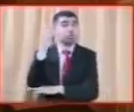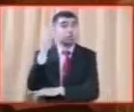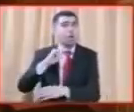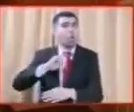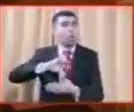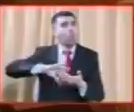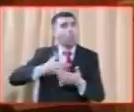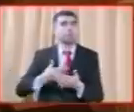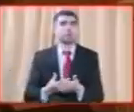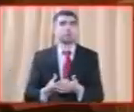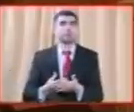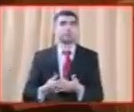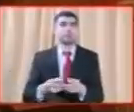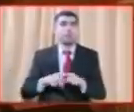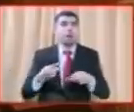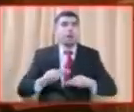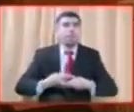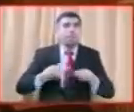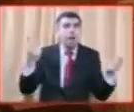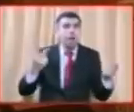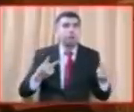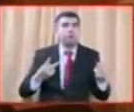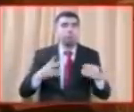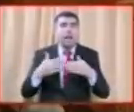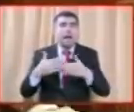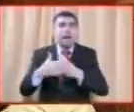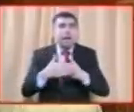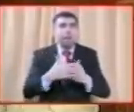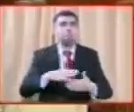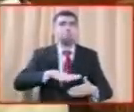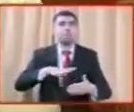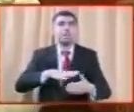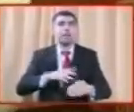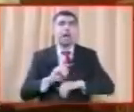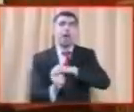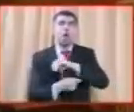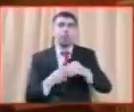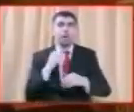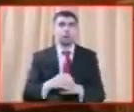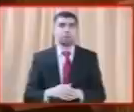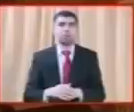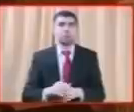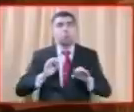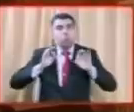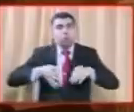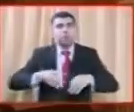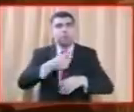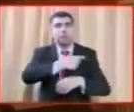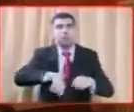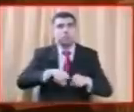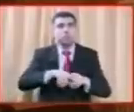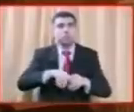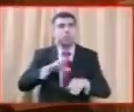المخطط، فك العزله راه داخله في هذا المخطط. اللي يمكن لي ناكد لكم ونطلب من